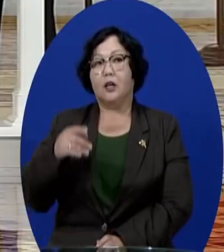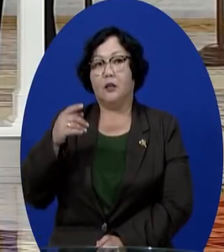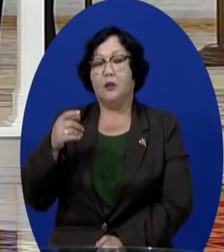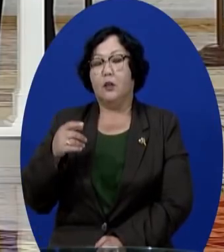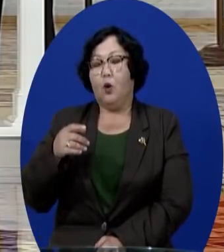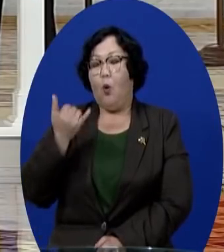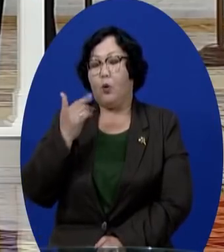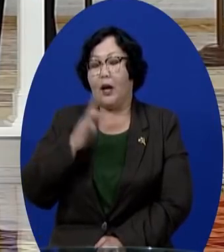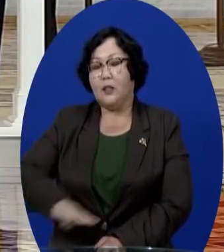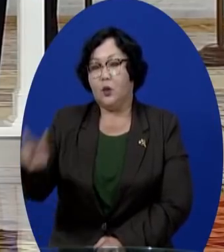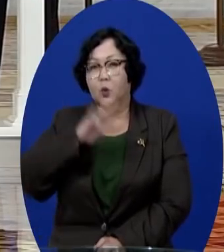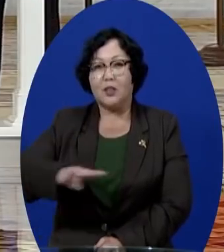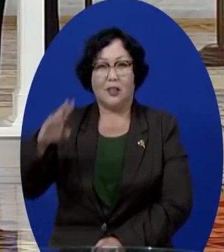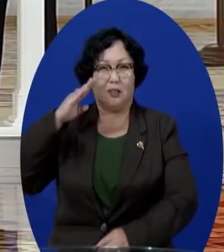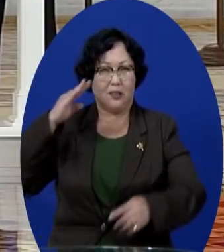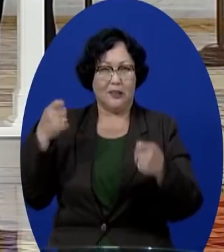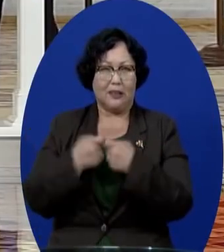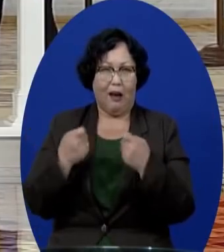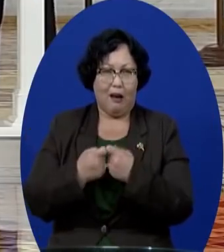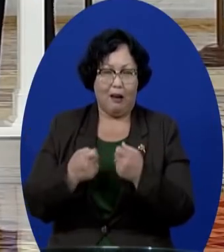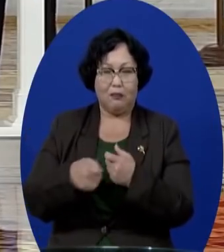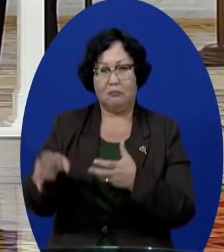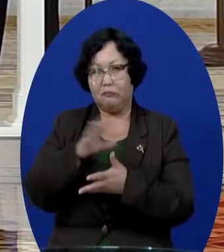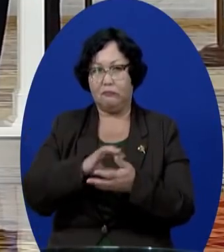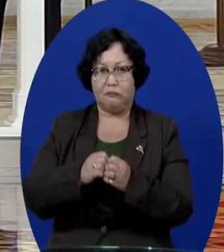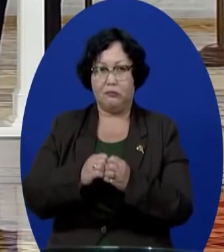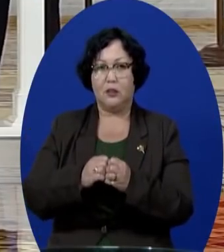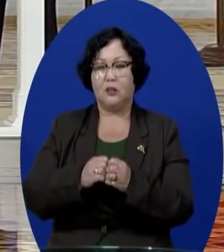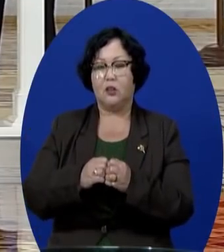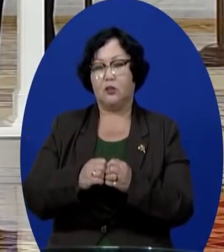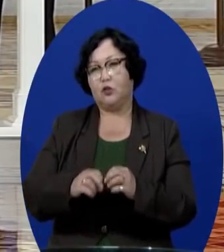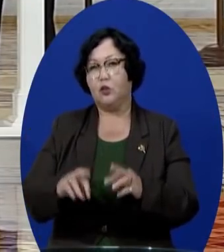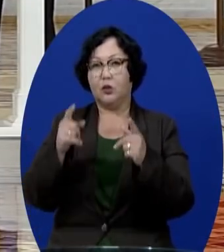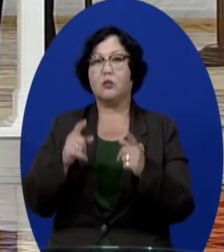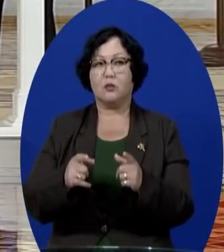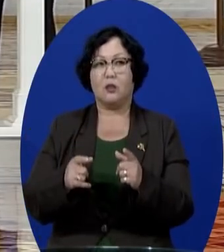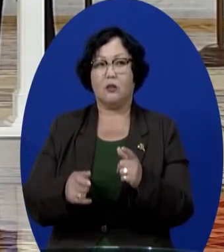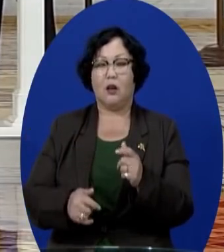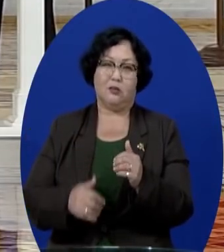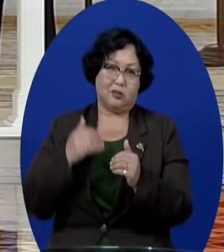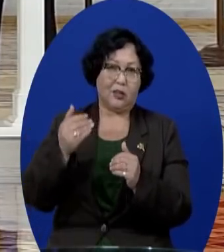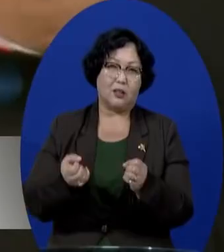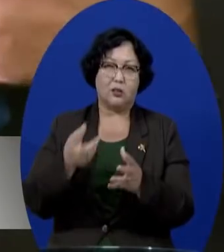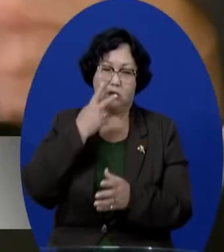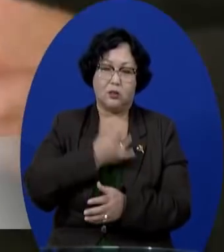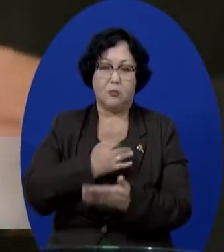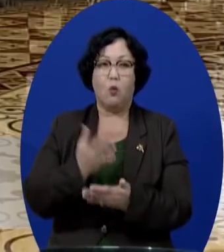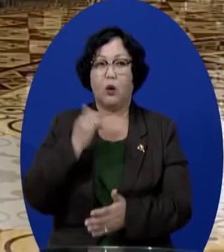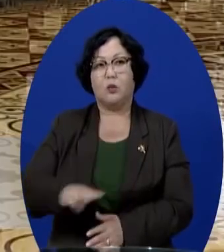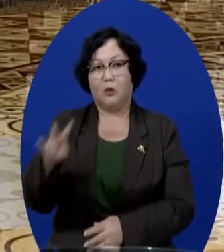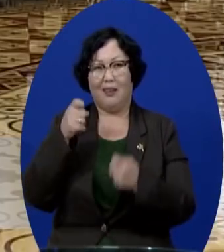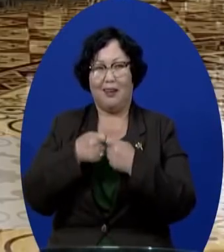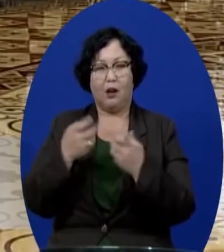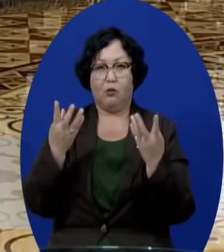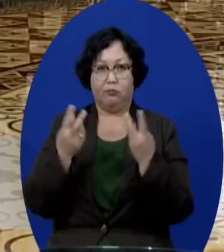Украины нутаг дахь зэвсэгт тэмцлийг зогсоох хүчин чармайлтанд ахиц гарна гэдэгт итгэж байгаагаа илэрхийлсэн байна. Украинд инх тайван тогтоох тухай